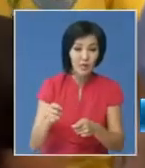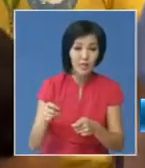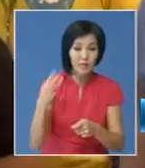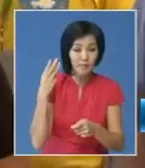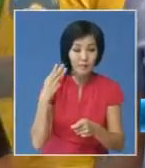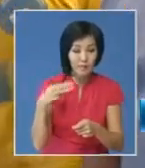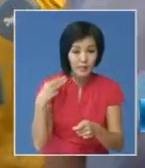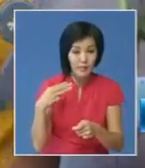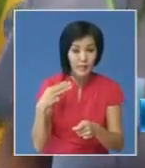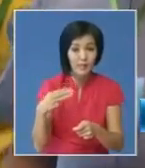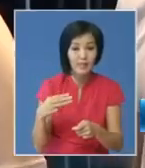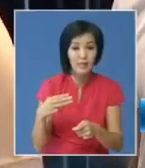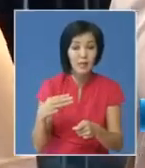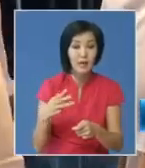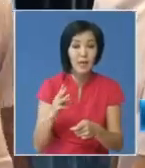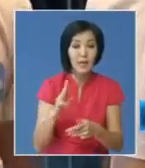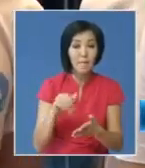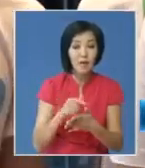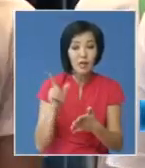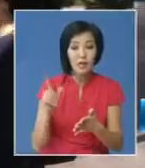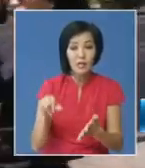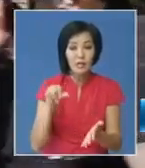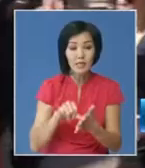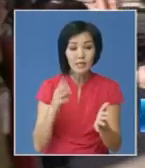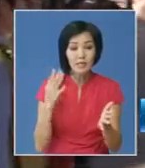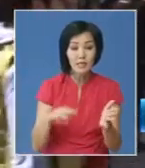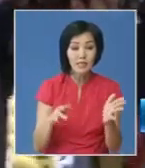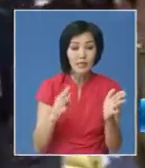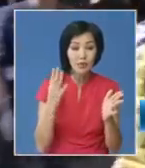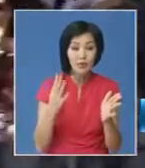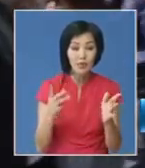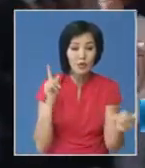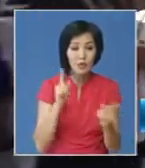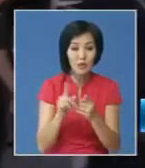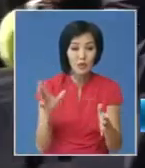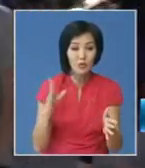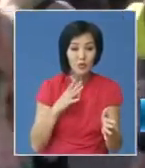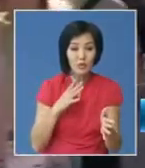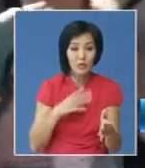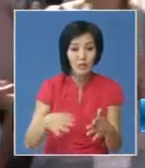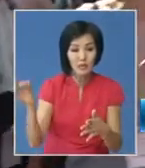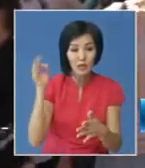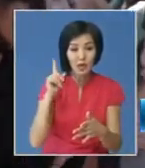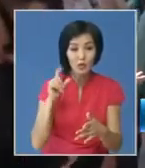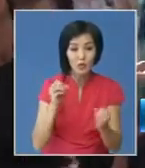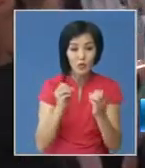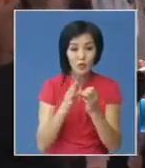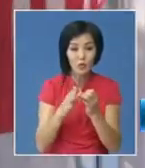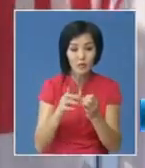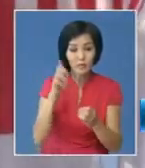павильондардың комиссарларының қатысуыменен 84 кездесу ұйымдастырылды. Естеріңізге сала кетейік, көрмеге 115